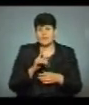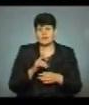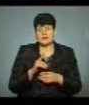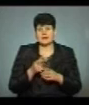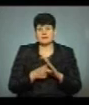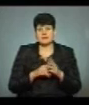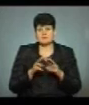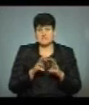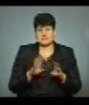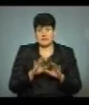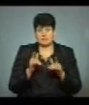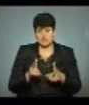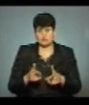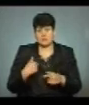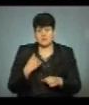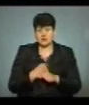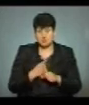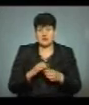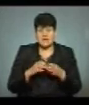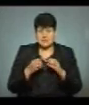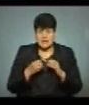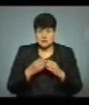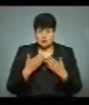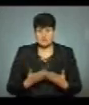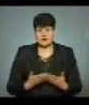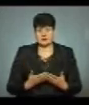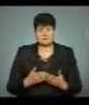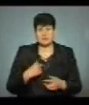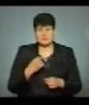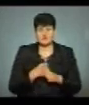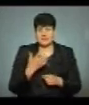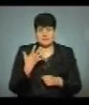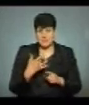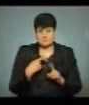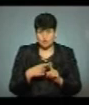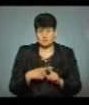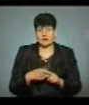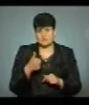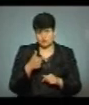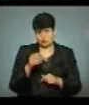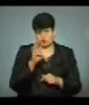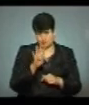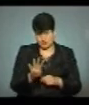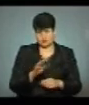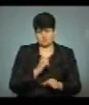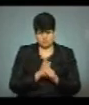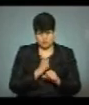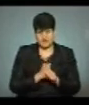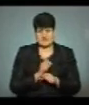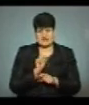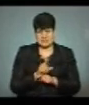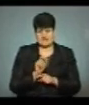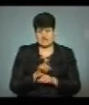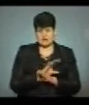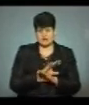працюємо на результат. Я сподіваюся, що ми спрацювали не на 5 з плюсом, але принаймні на добру четвірку. І ті завдання, які нам перед